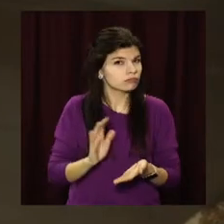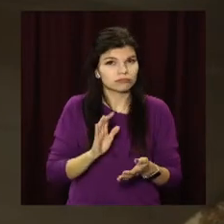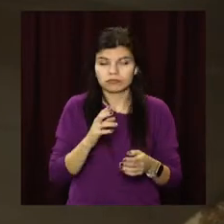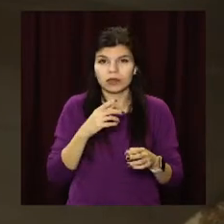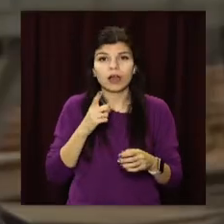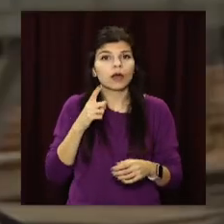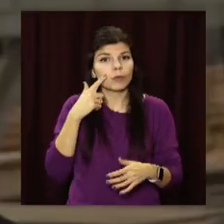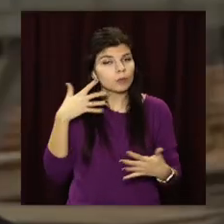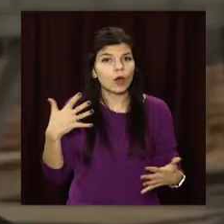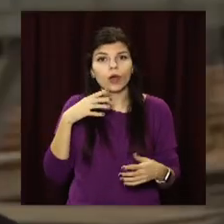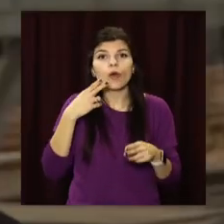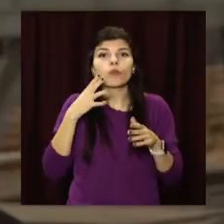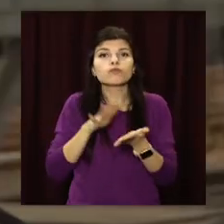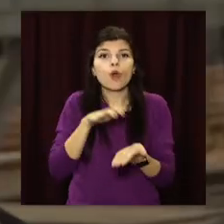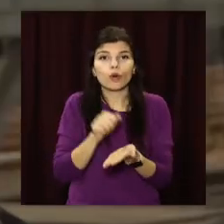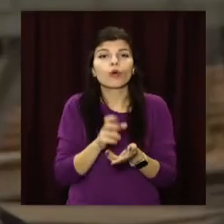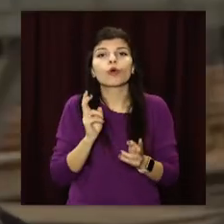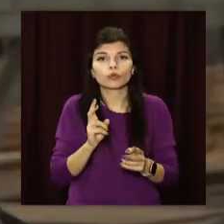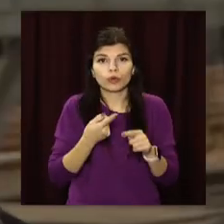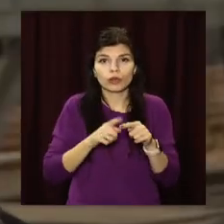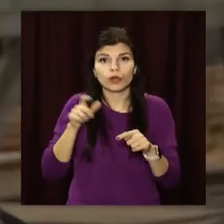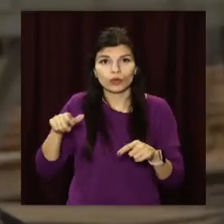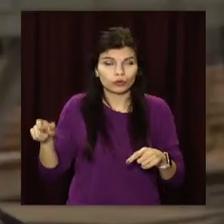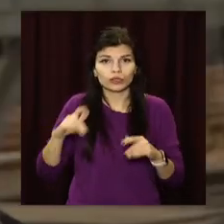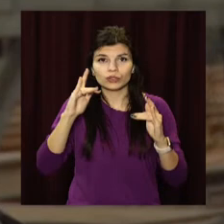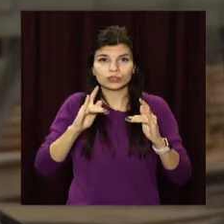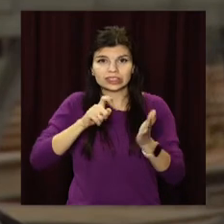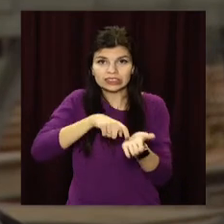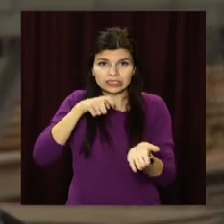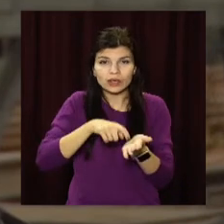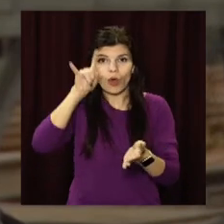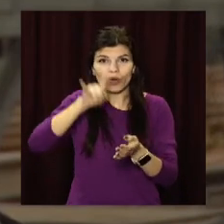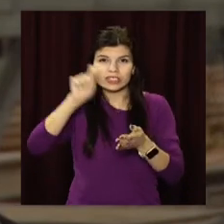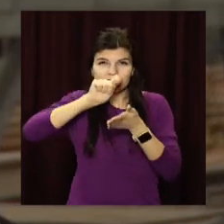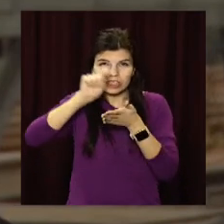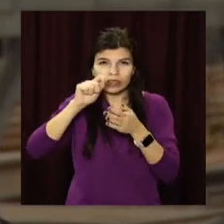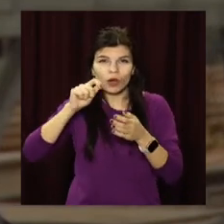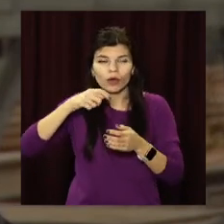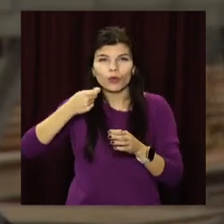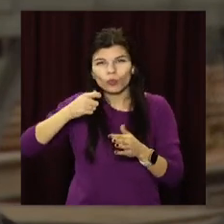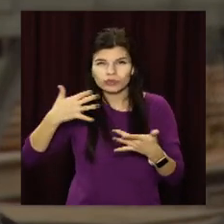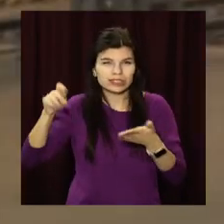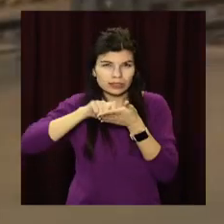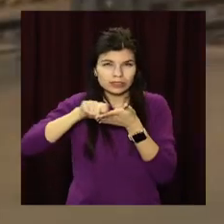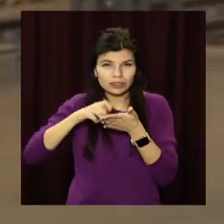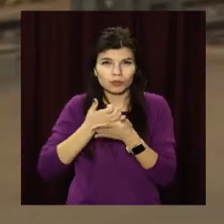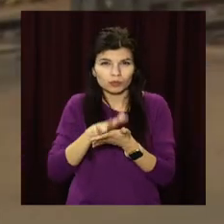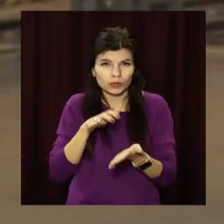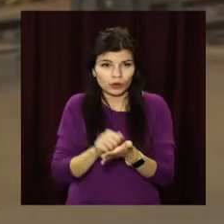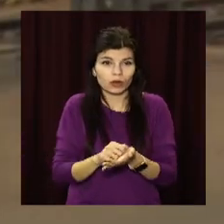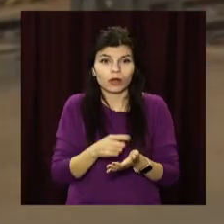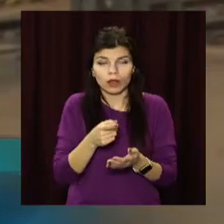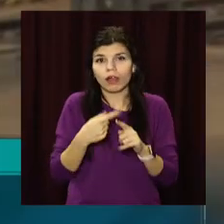в копійчину. Портять це обивку диванів, пластик і царапають окна. Це те, що знаходиться в салоні. Вагона,